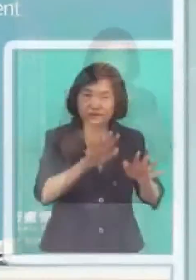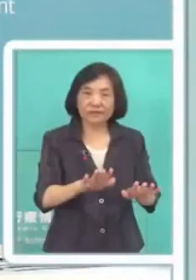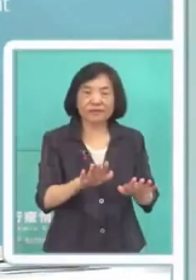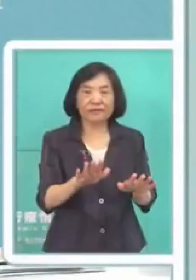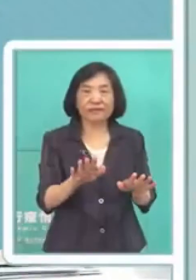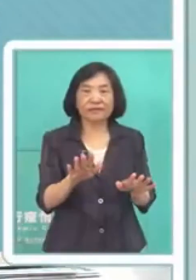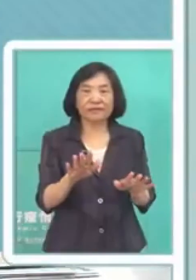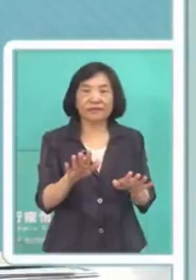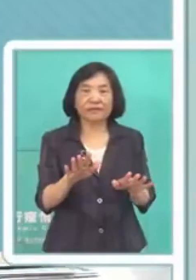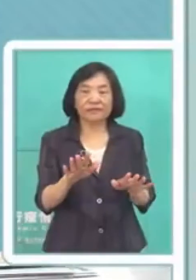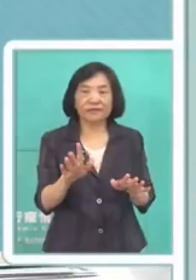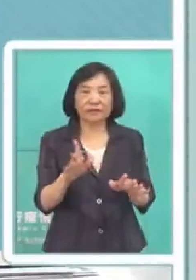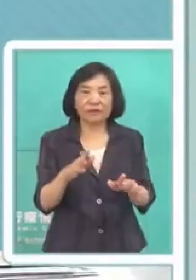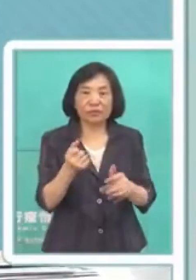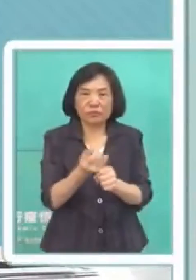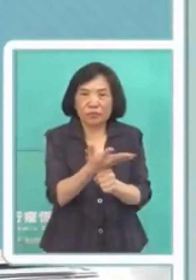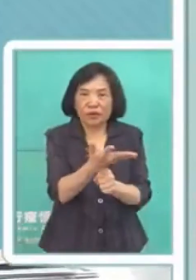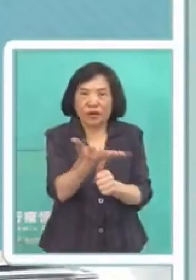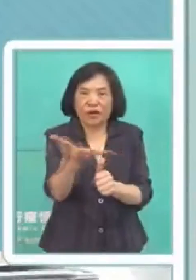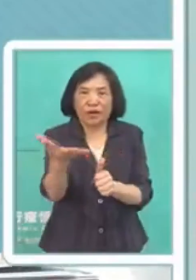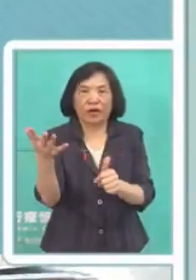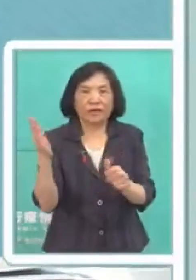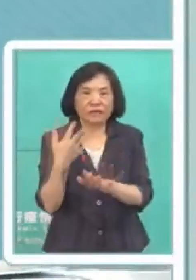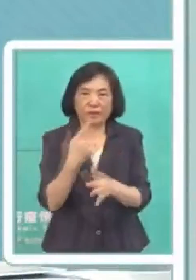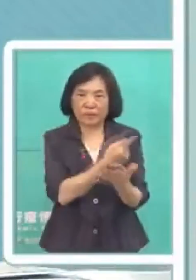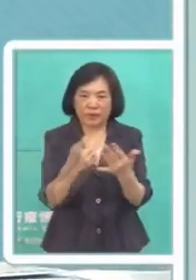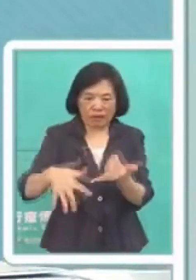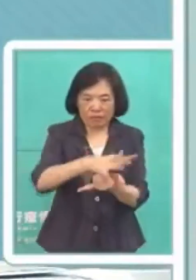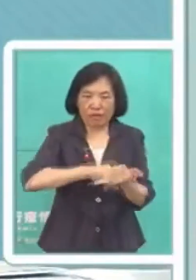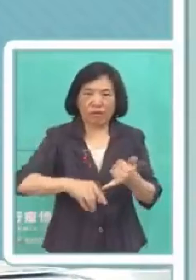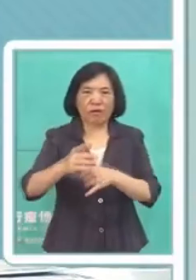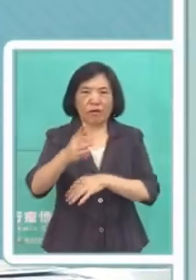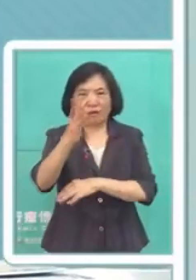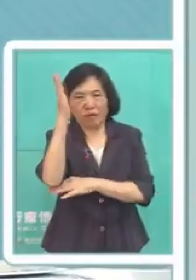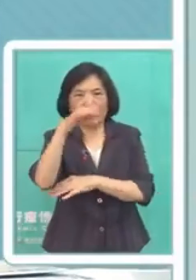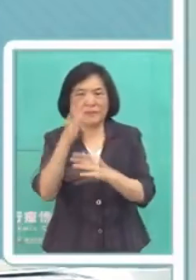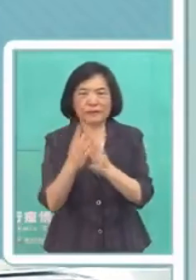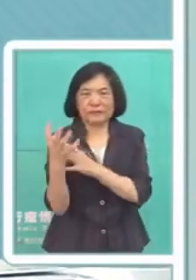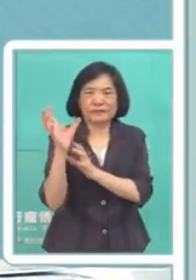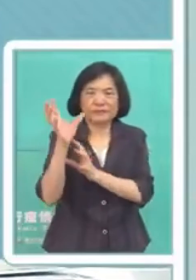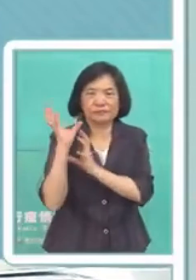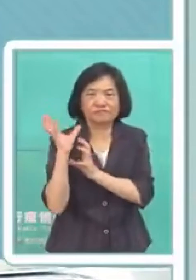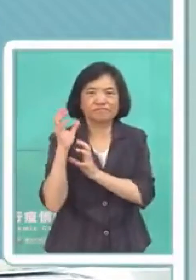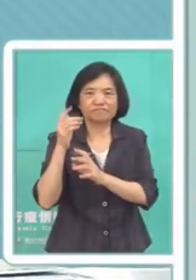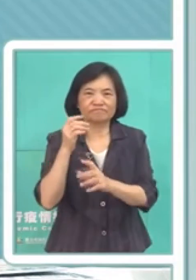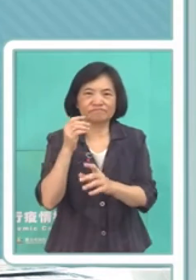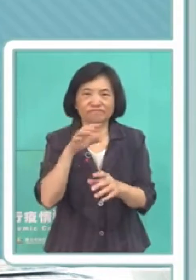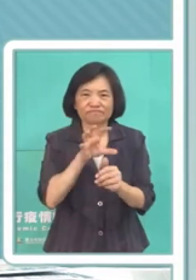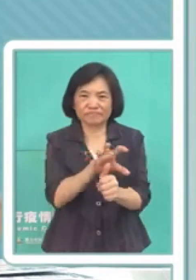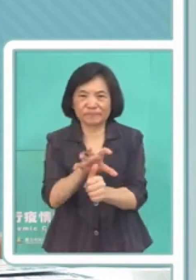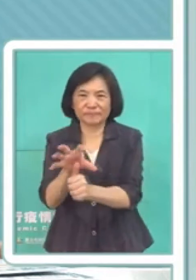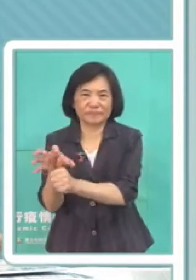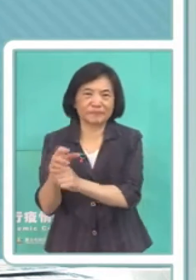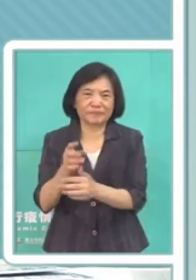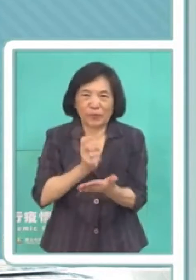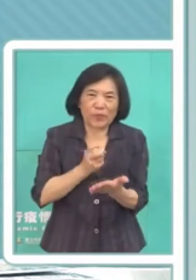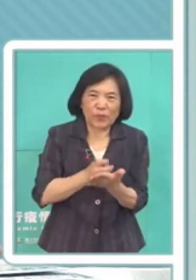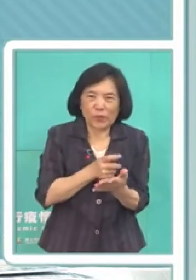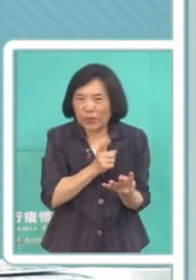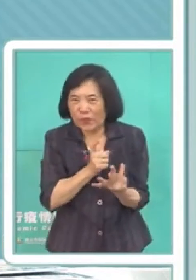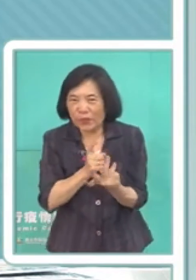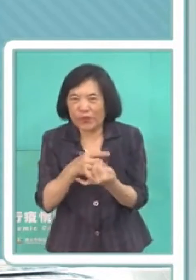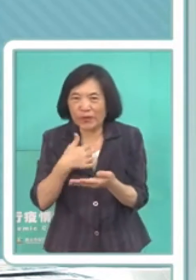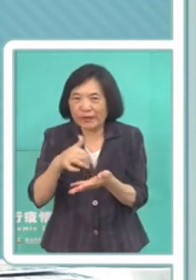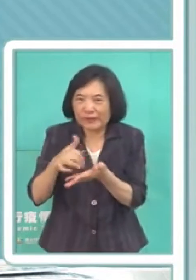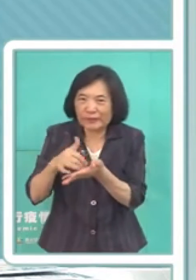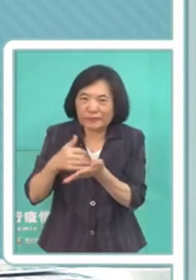个感染已经，就我们地方政府能够做的已经把它压到最低了，已经接近可以